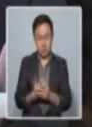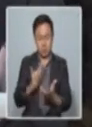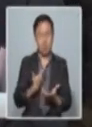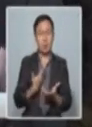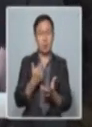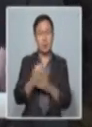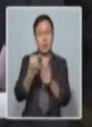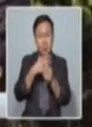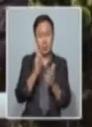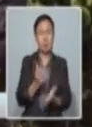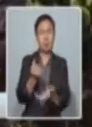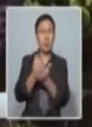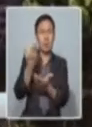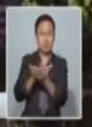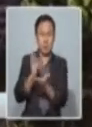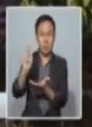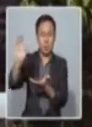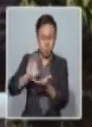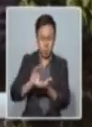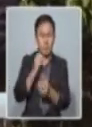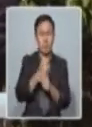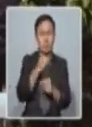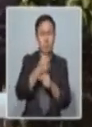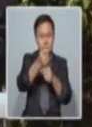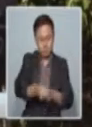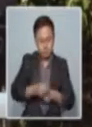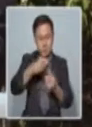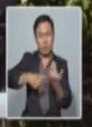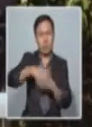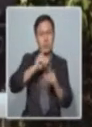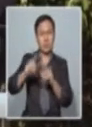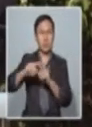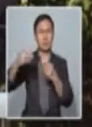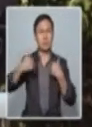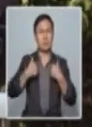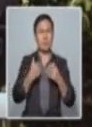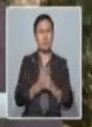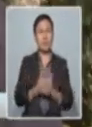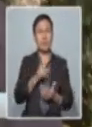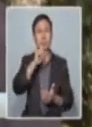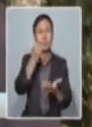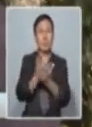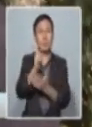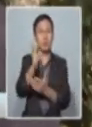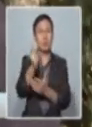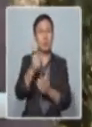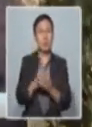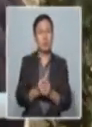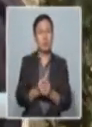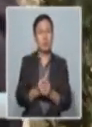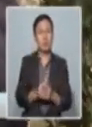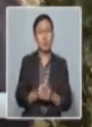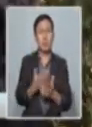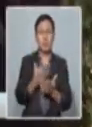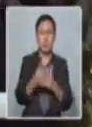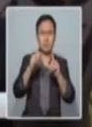อะไรอย่างอื่นไหม เขาให้ทุนครับ ทุน เงินมาทำทุนครับ ก็คือเงินกู้ใช่ไหม เงินกู้ครับ ลุงกู้มาเท่าไหร่ฮะ กู้มาเป็นแสนนะครับมาซื้อวั